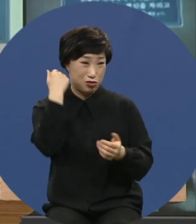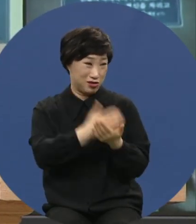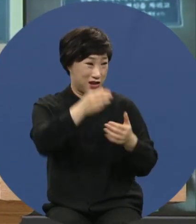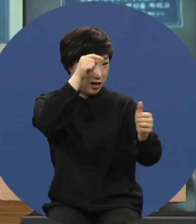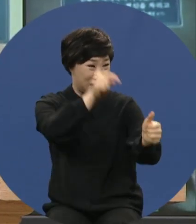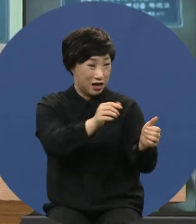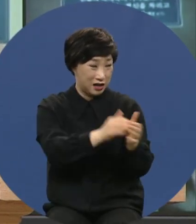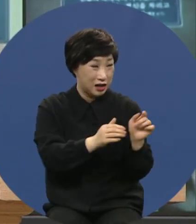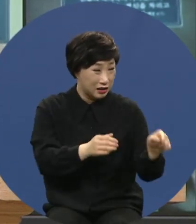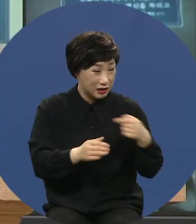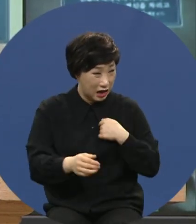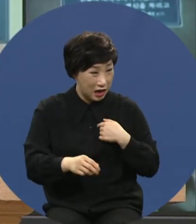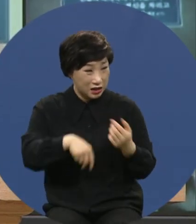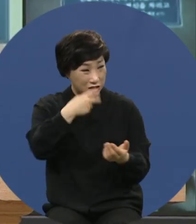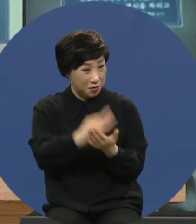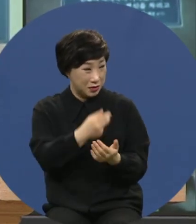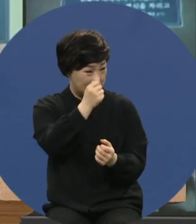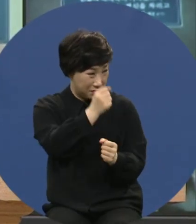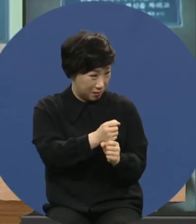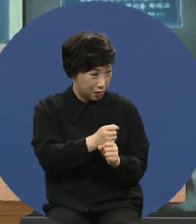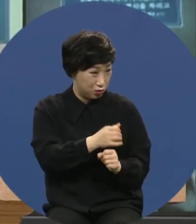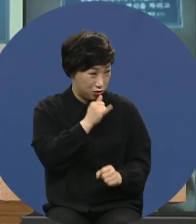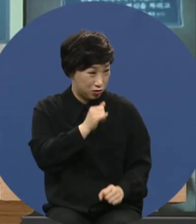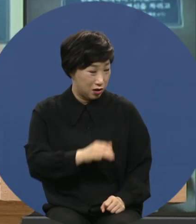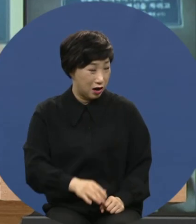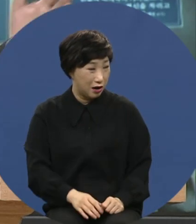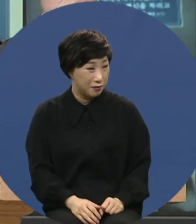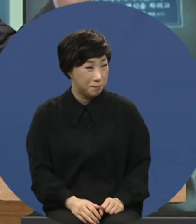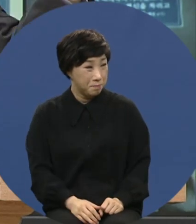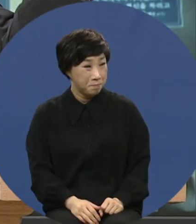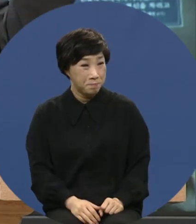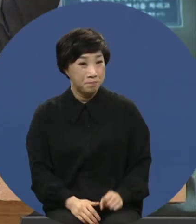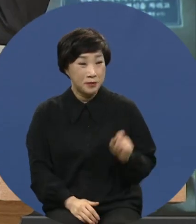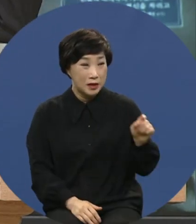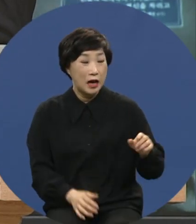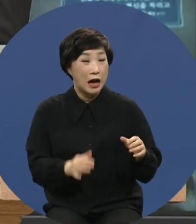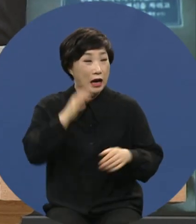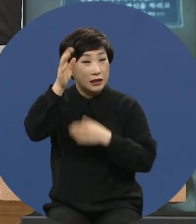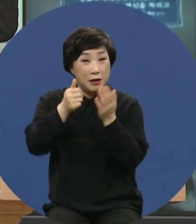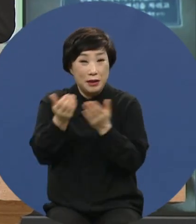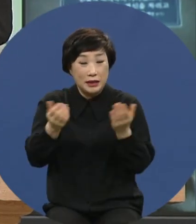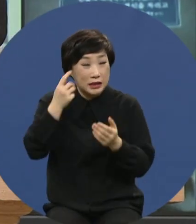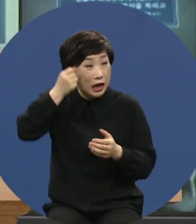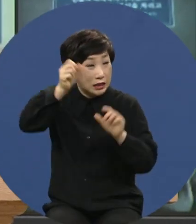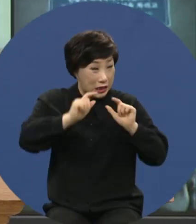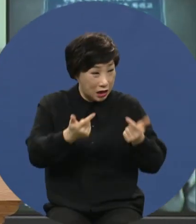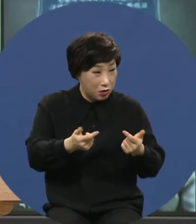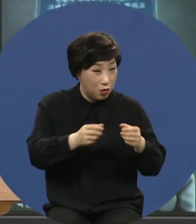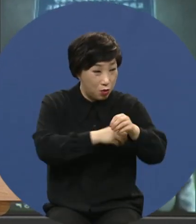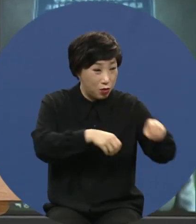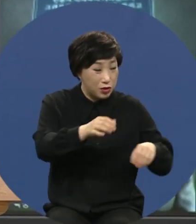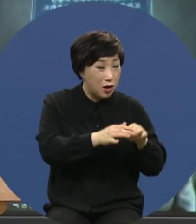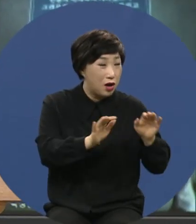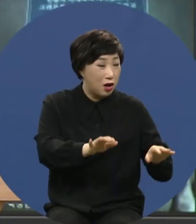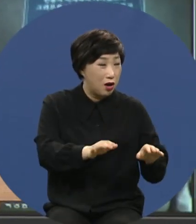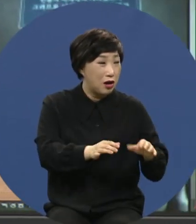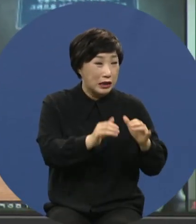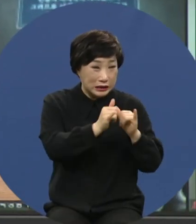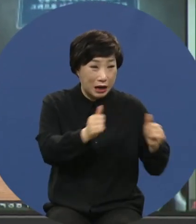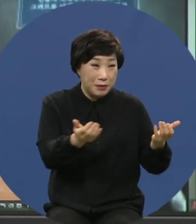물러가라 너는 나를 넘어지게 하는 자로다. 네가 하나님의 일을 생각지 않고 어찌하여